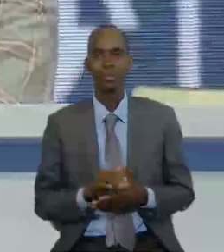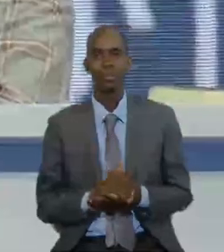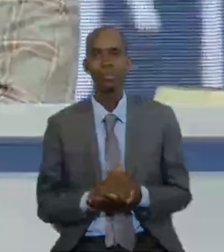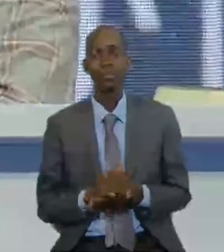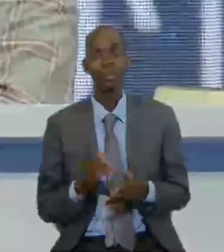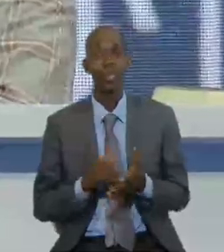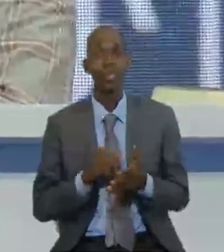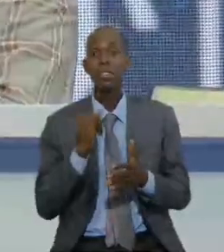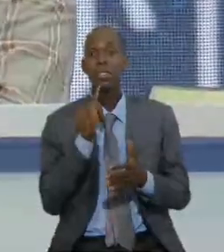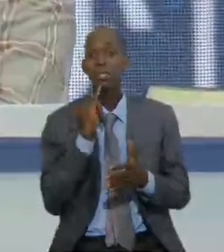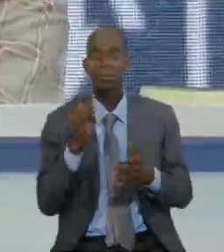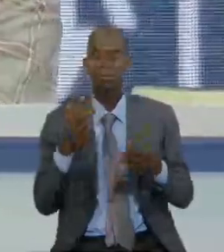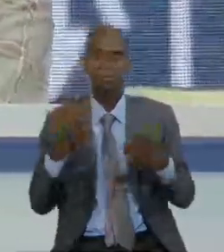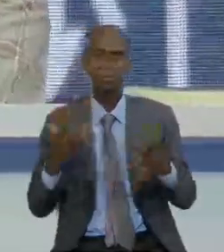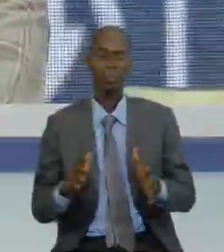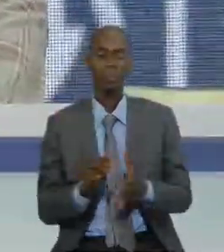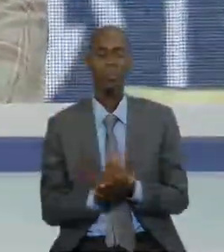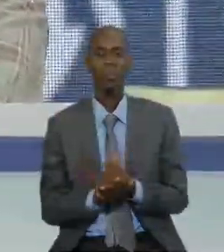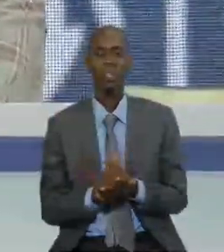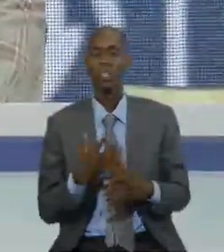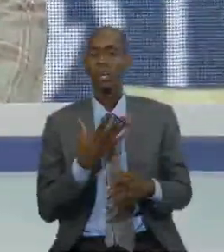c'est fait